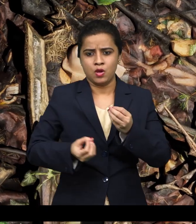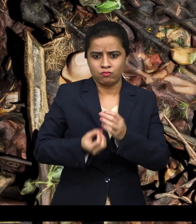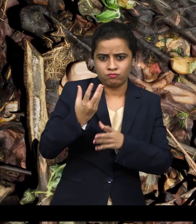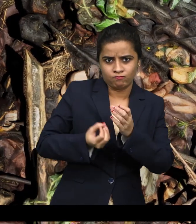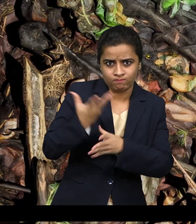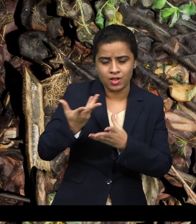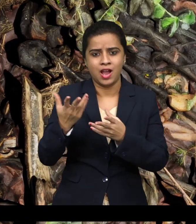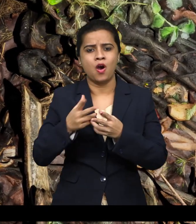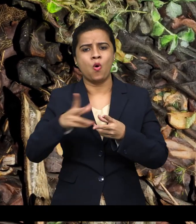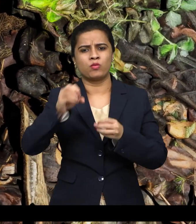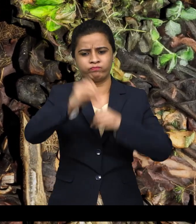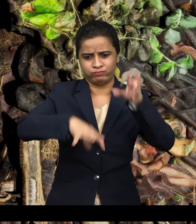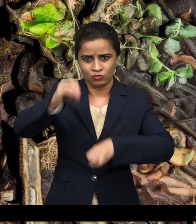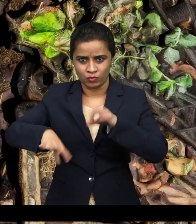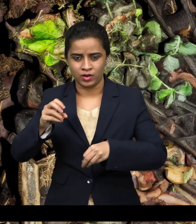है।